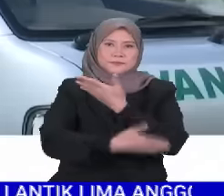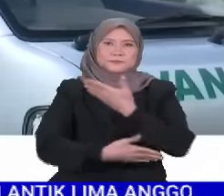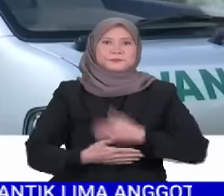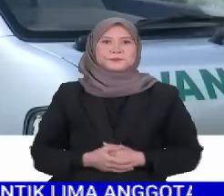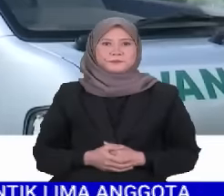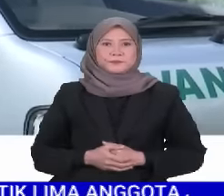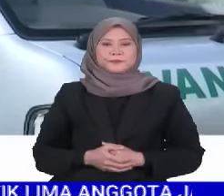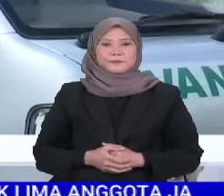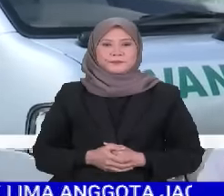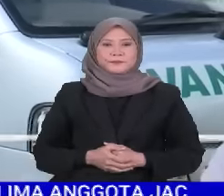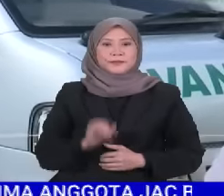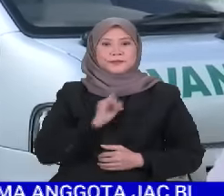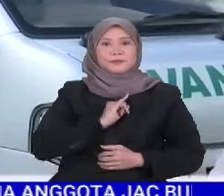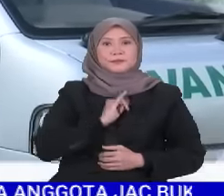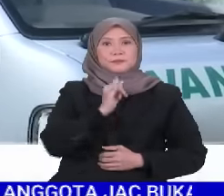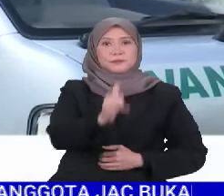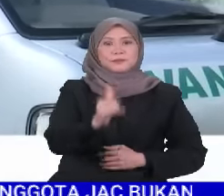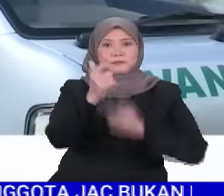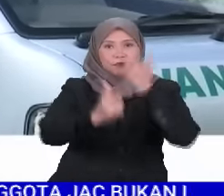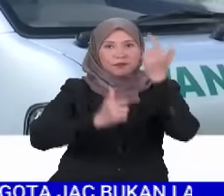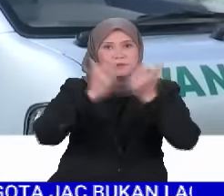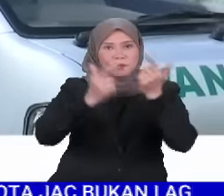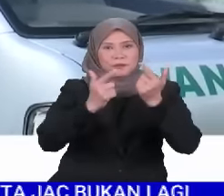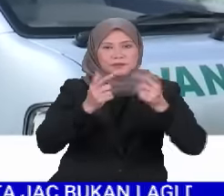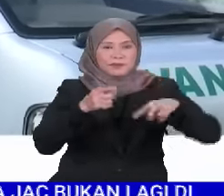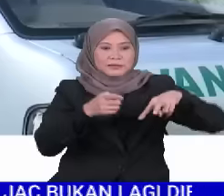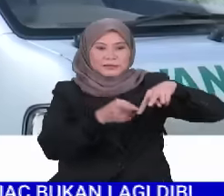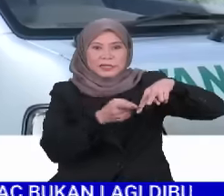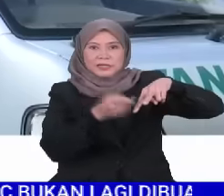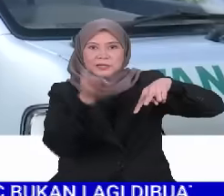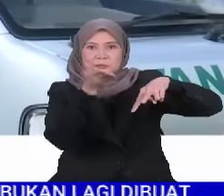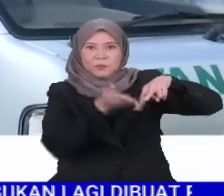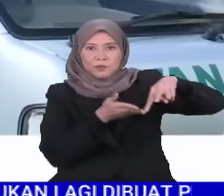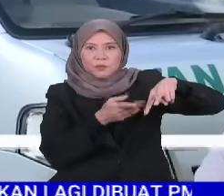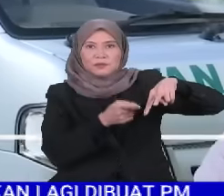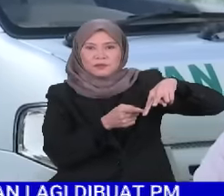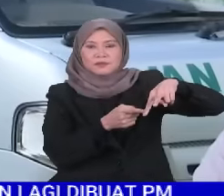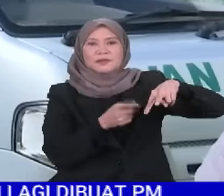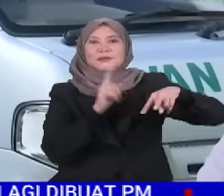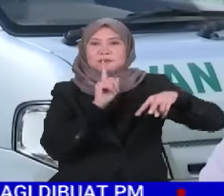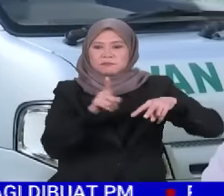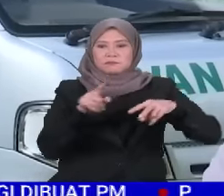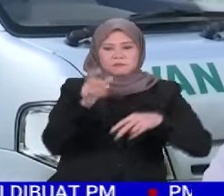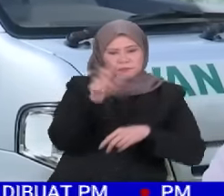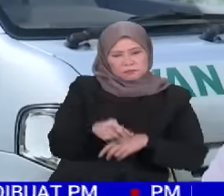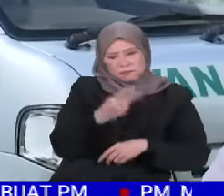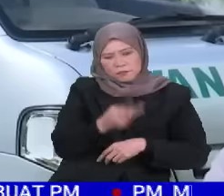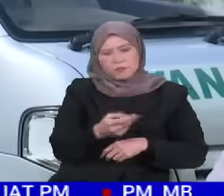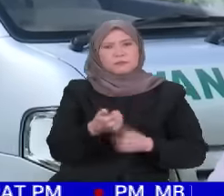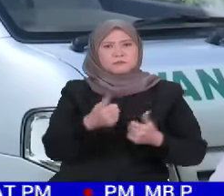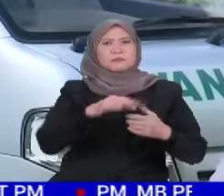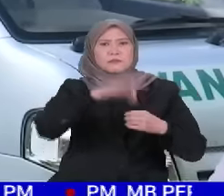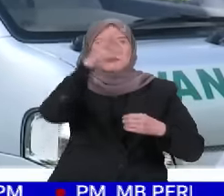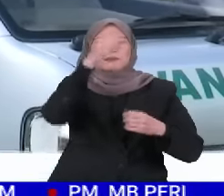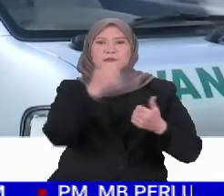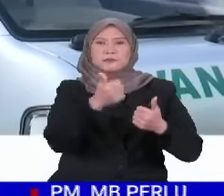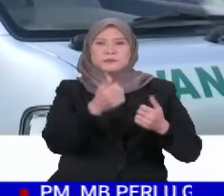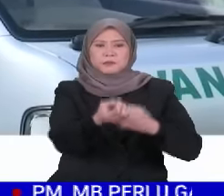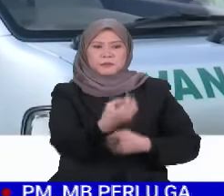Semasa saya melawan beliau selepas kakinya dipotong dia masih lagi bersemangat dan berjaga pada saya